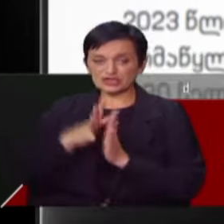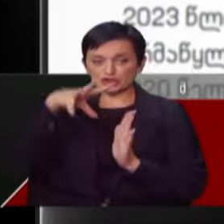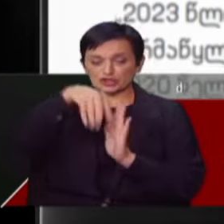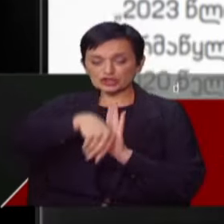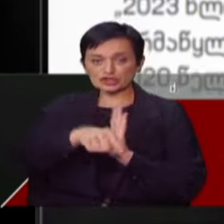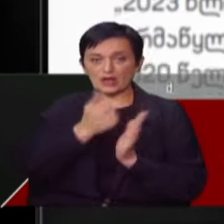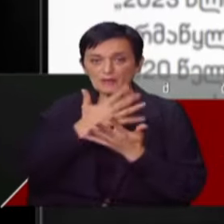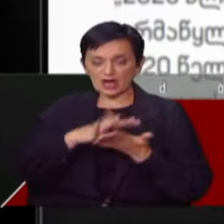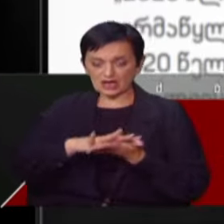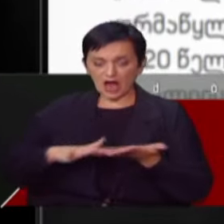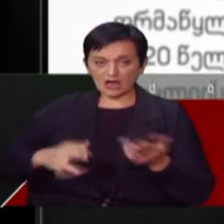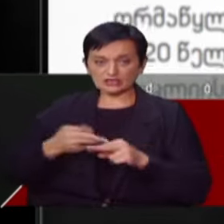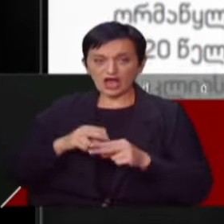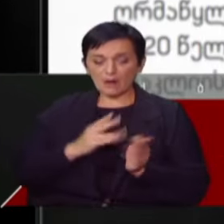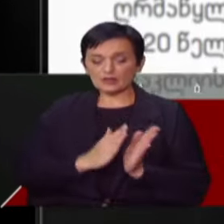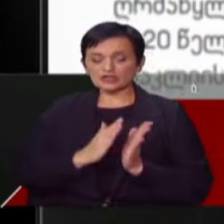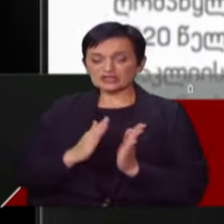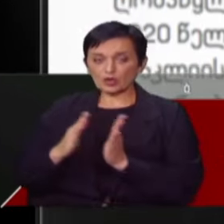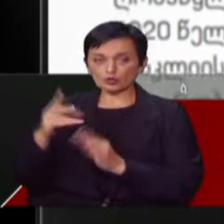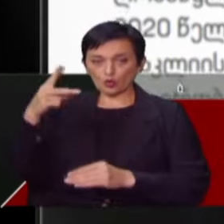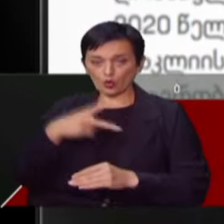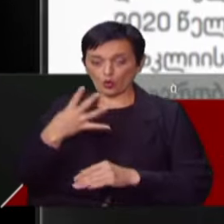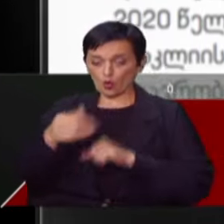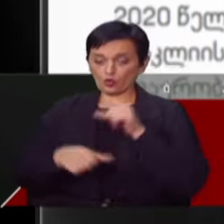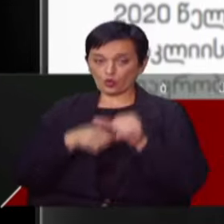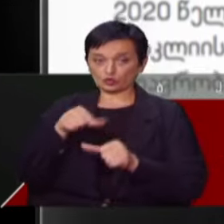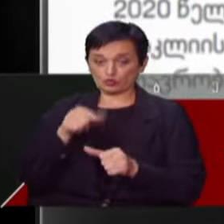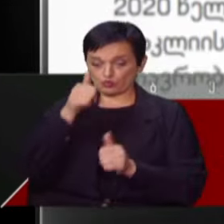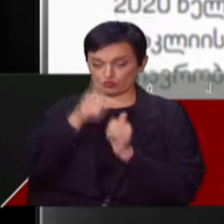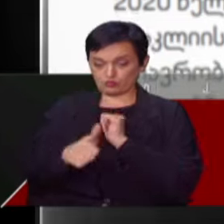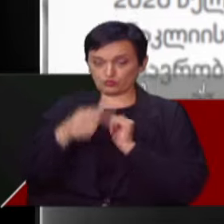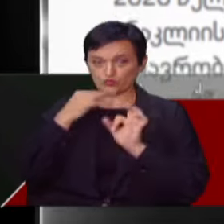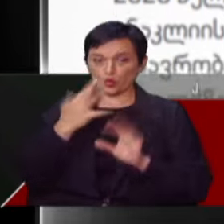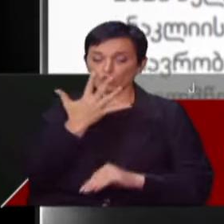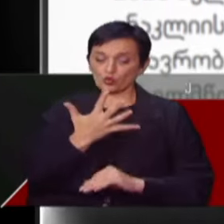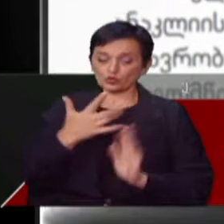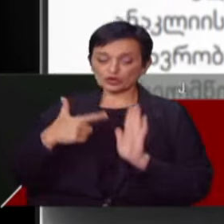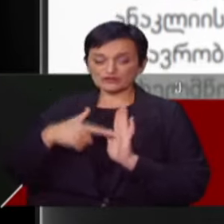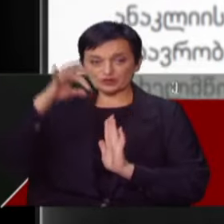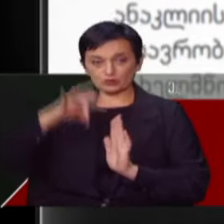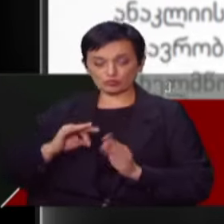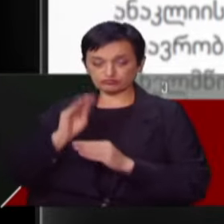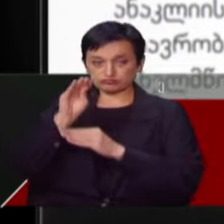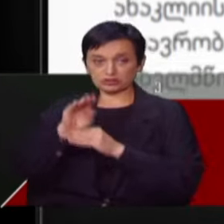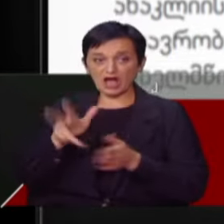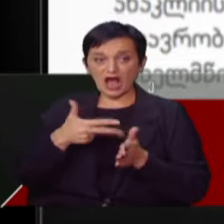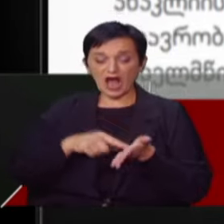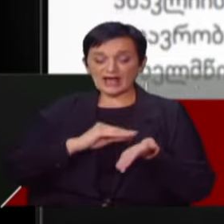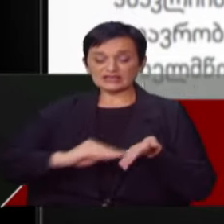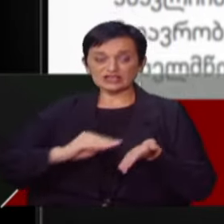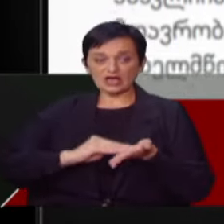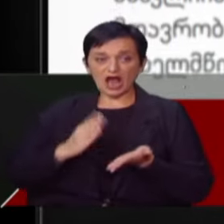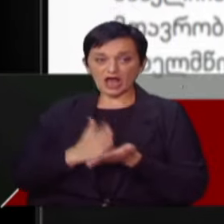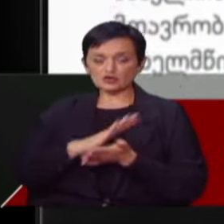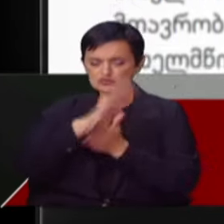პროდუქტი გააგრძელებს ამ ტრაექტორიას, რომელიც 2024 წლის პროგნოზით 5-7%-ამდე გაიზრდება. ანგარიში ასევე აღნიშნულია,